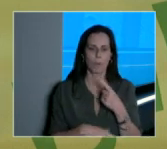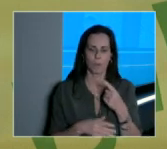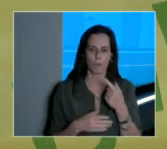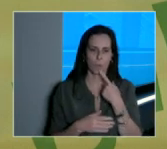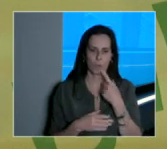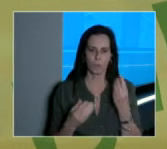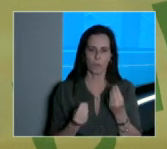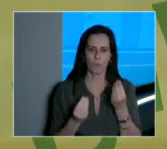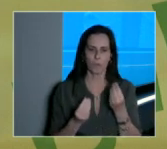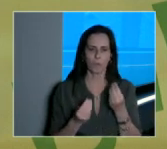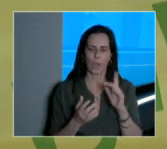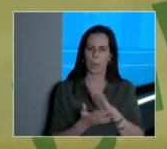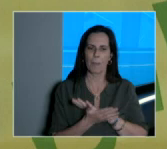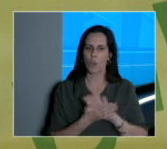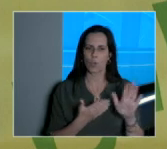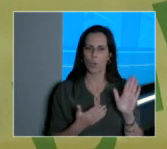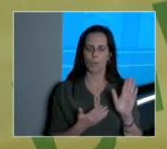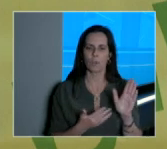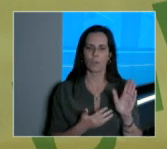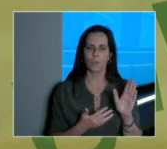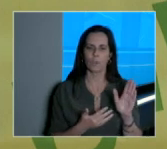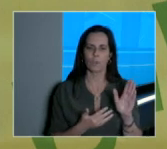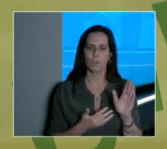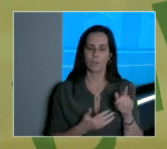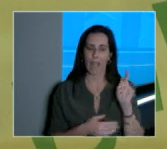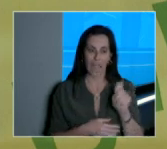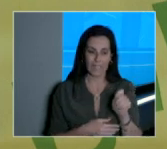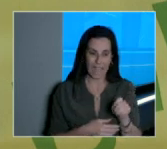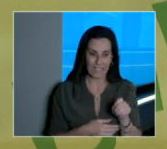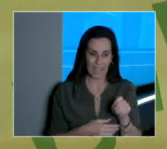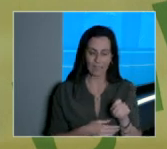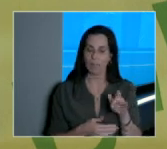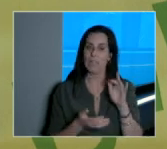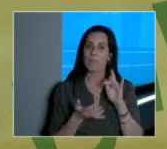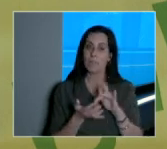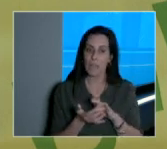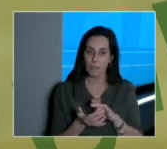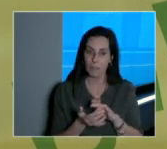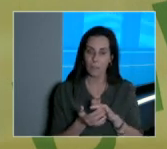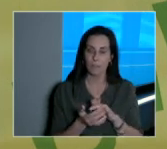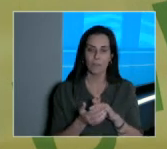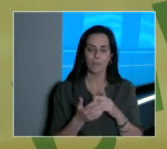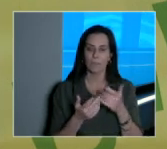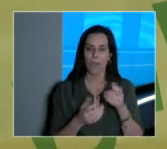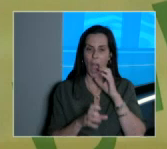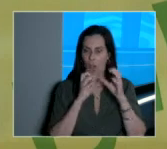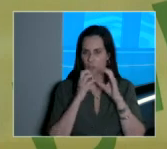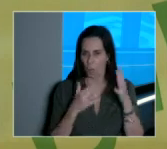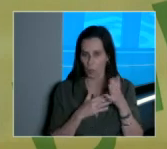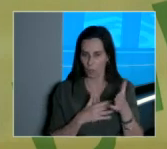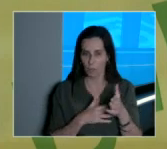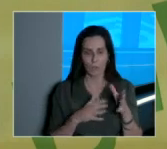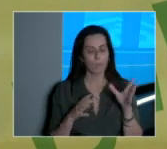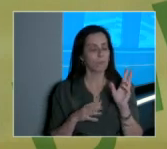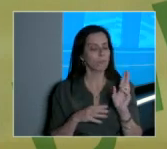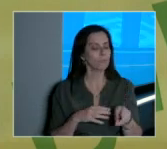מאוד הכי פשוט בעולם. הכנסת נמצאת תחת עינה הפקוחה של התקשורת, היא נמצאת